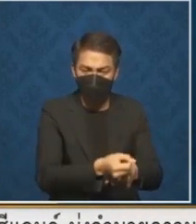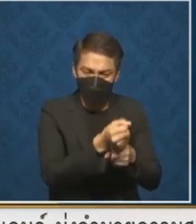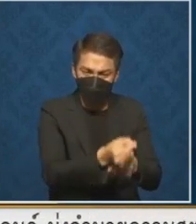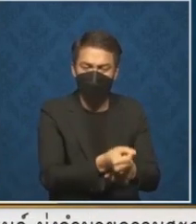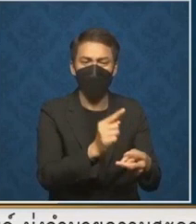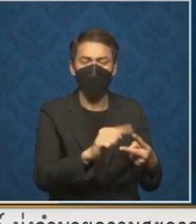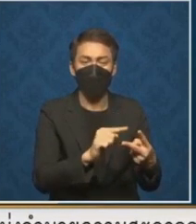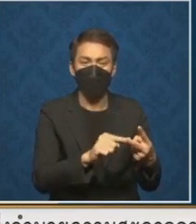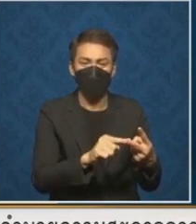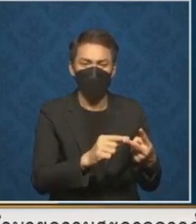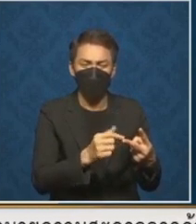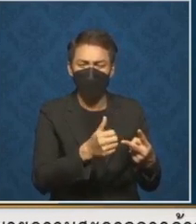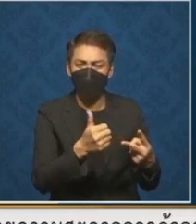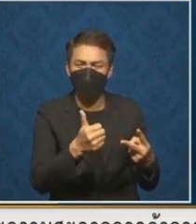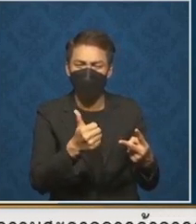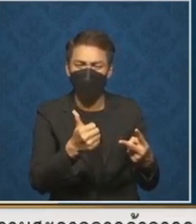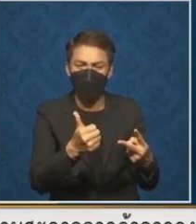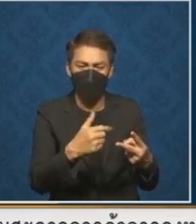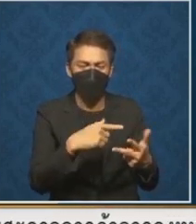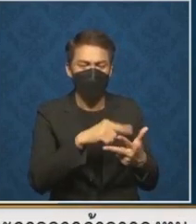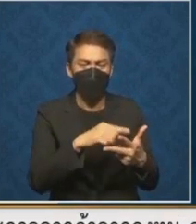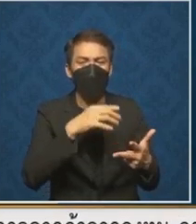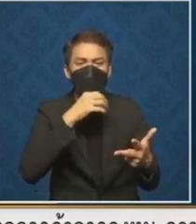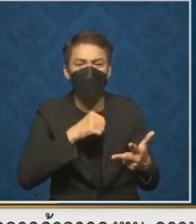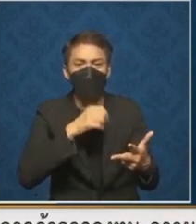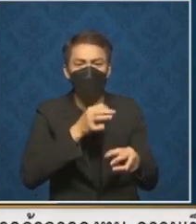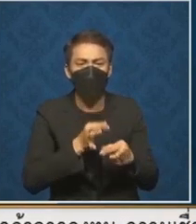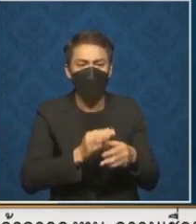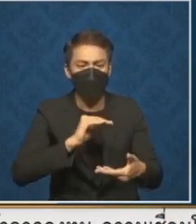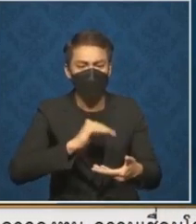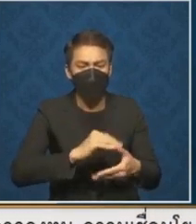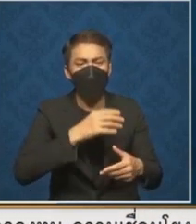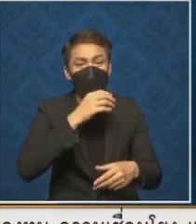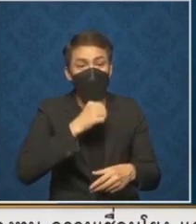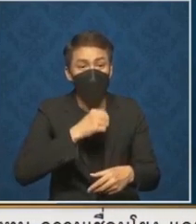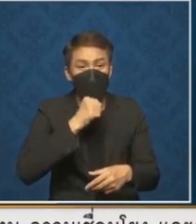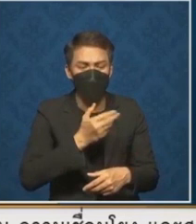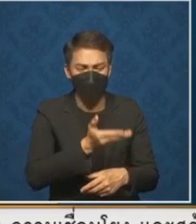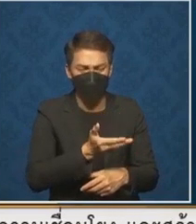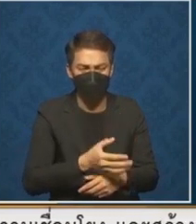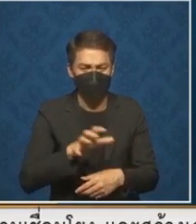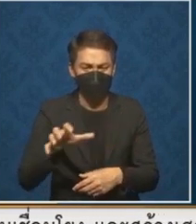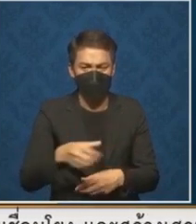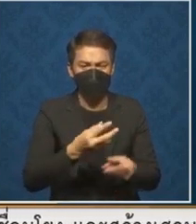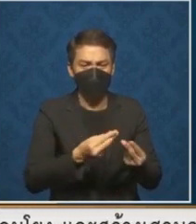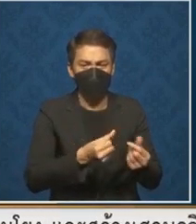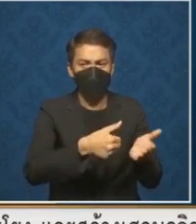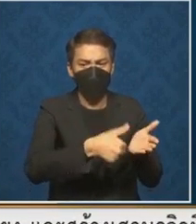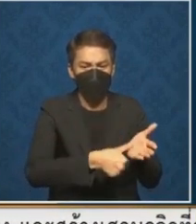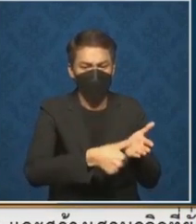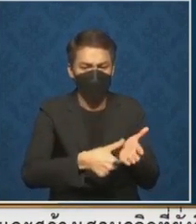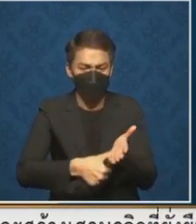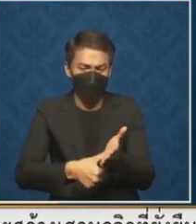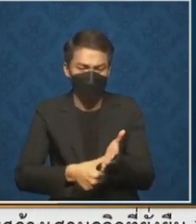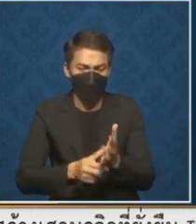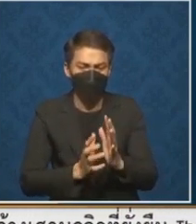อาคารสงข้อจะมีที่ดินของประชาชุนไปหมดเลย แล้ว